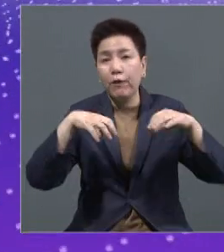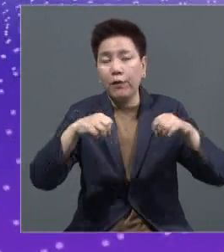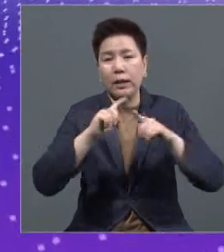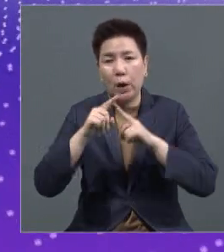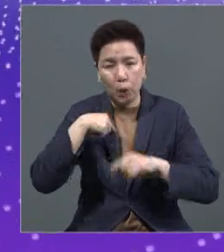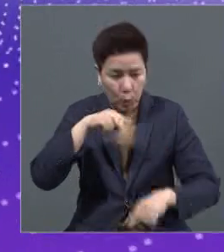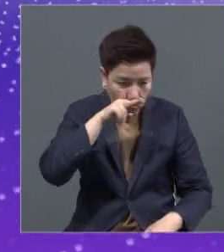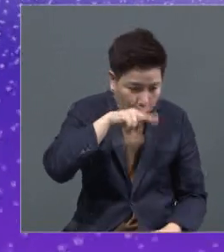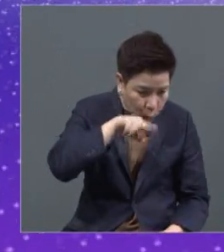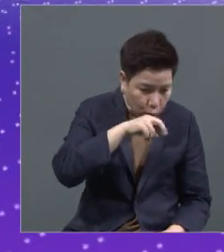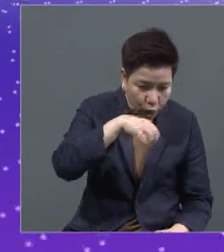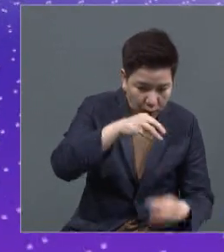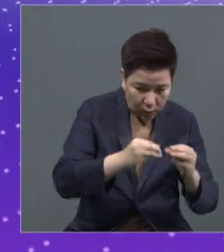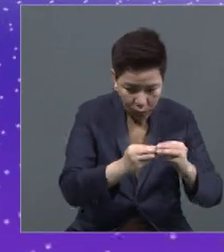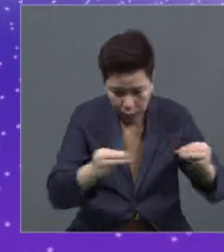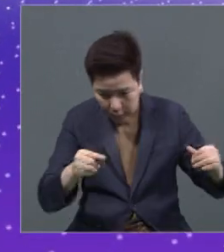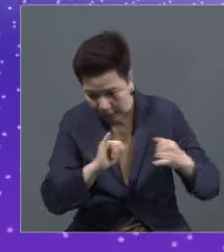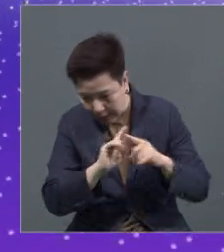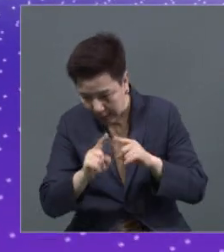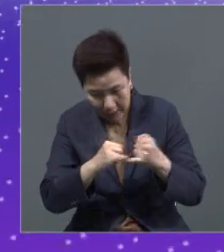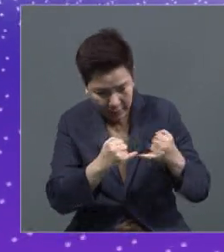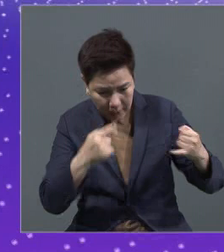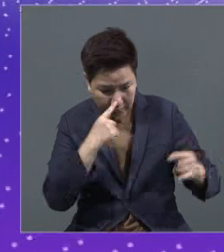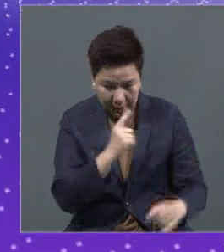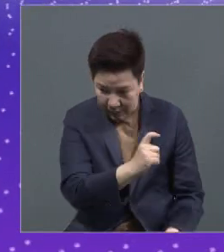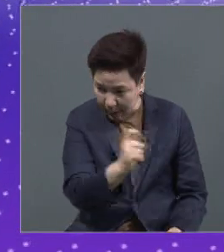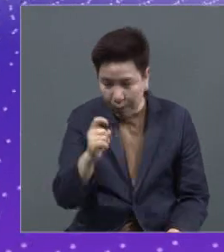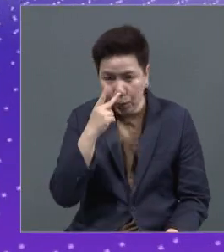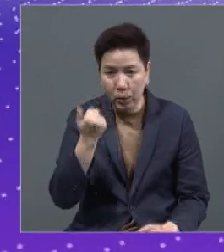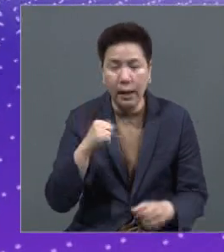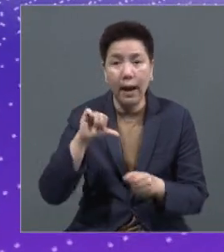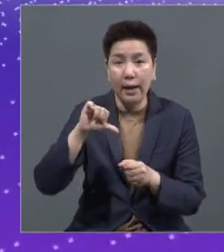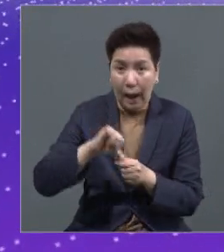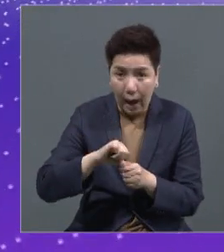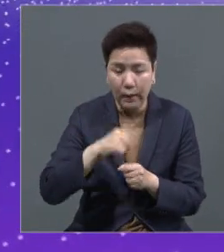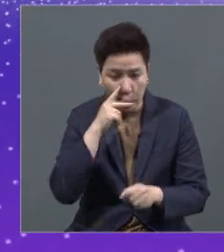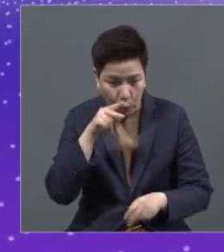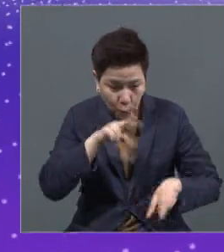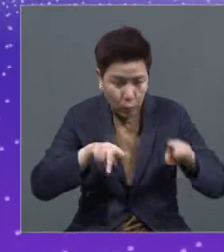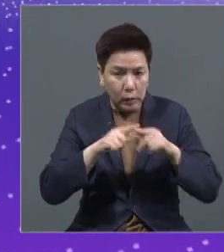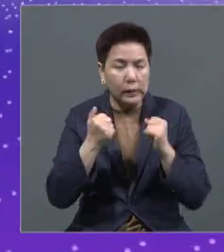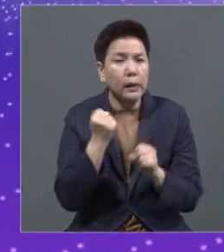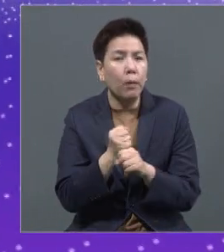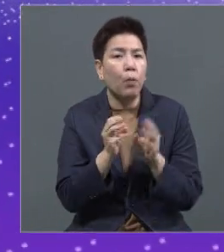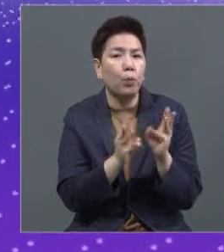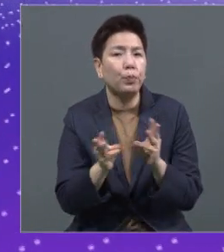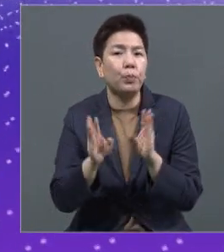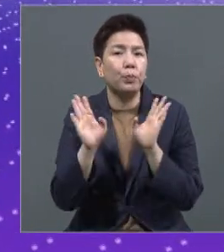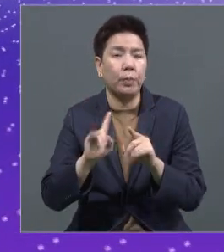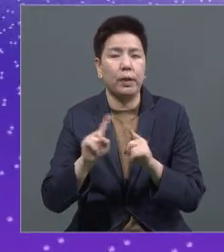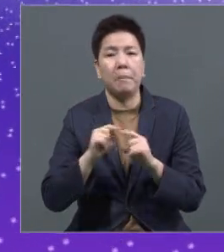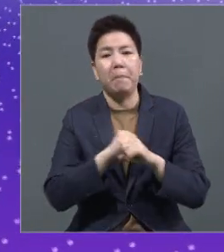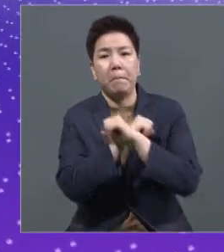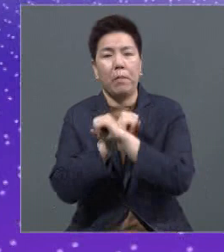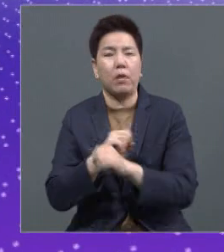เราต้องคอยตรวจสอบอย่าให้มันมีปัญหาก็จะรัดวงจรได้หรือแก๊สรั่วนะครับทีนี้ควรจะทำอย่างไรล่ะเพื่อป้องกัน